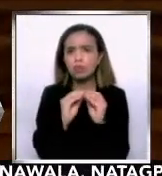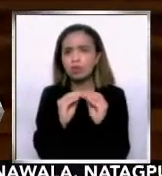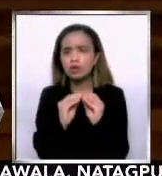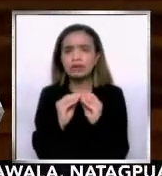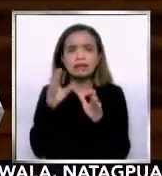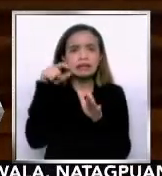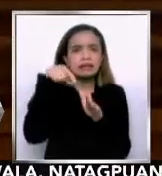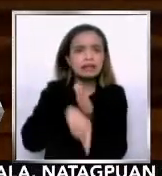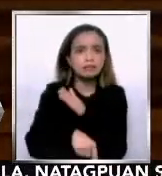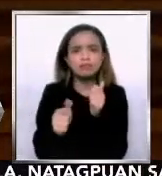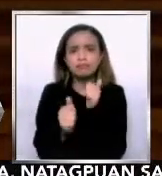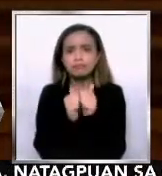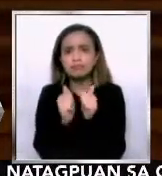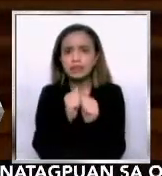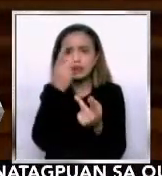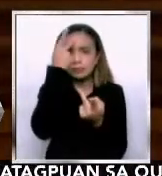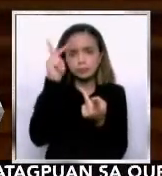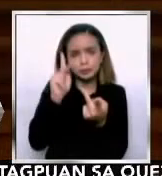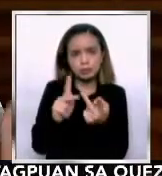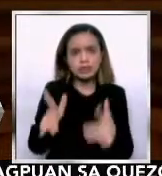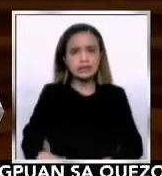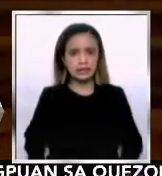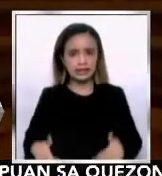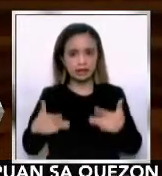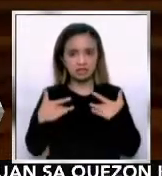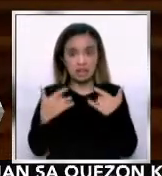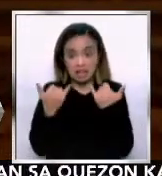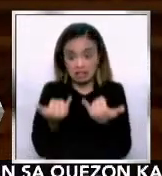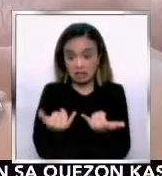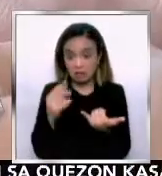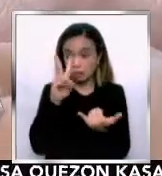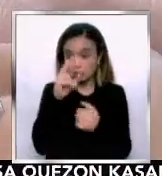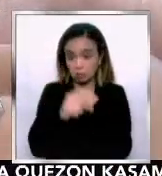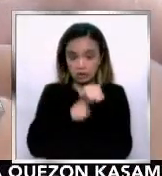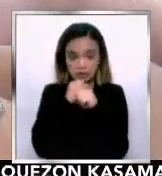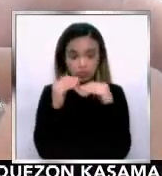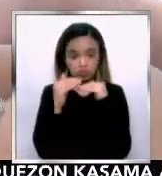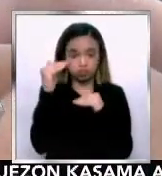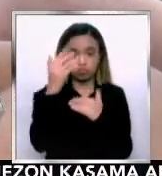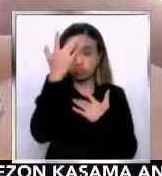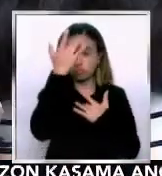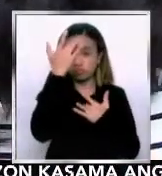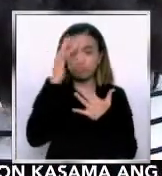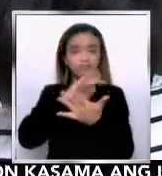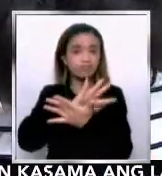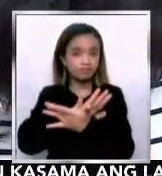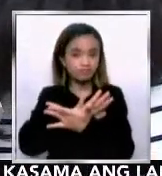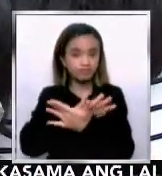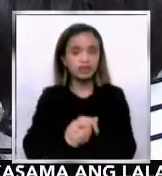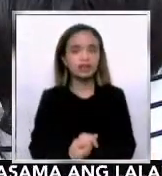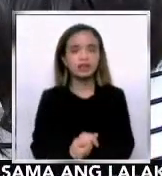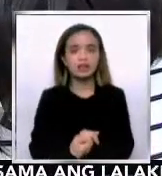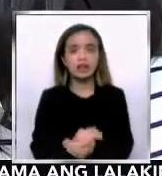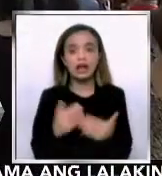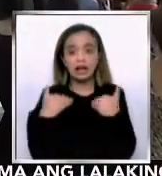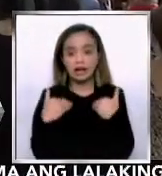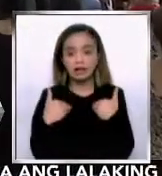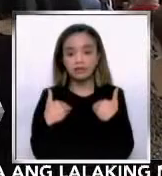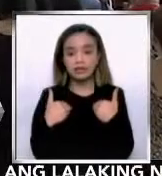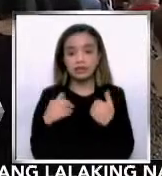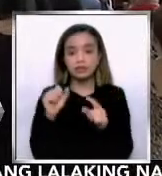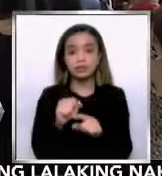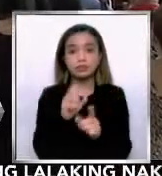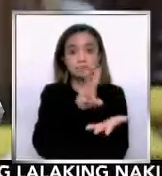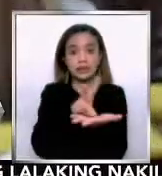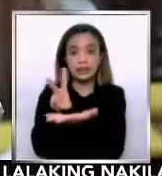sa dalawang taong mahigit ng coronavirus. May mga nagdasal pa rin sa Stations of the Cross. Sa